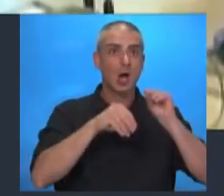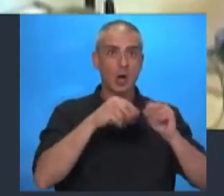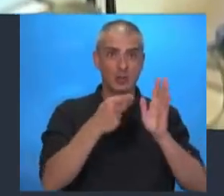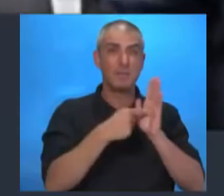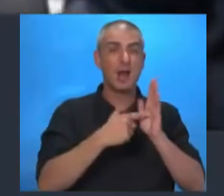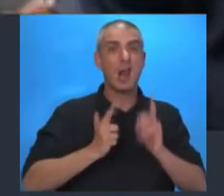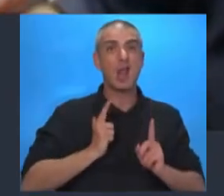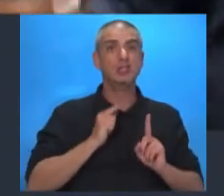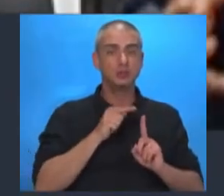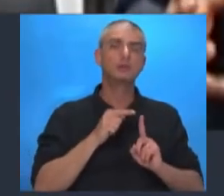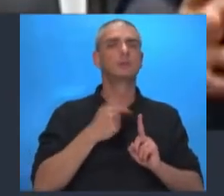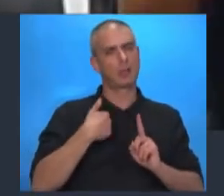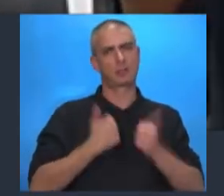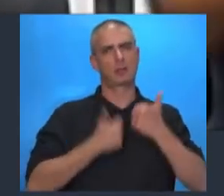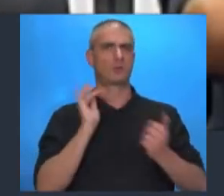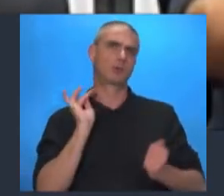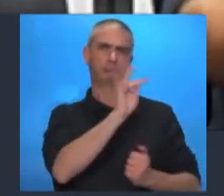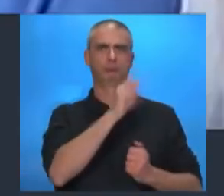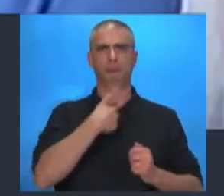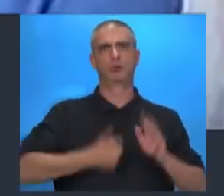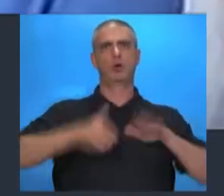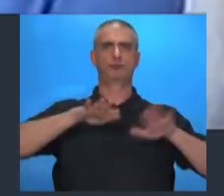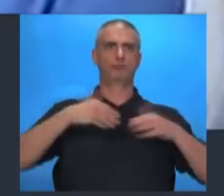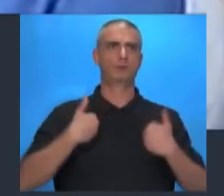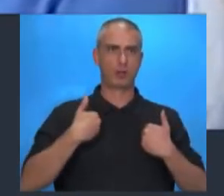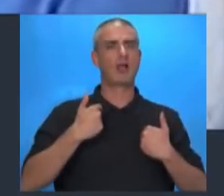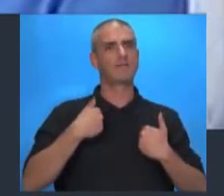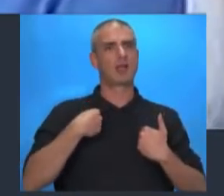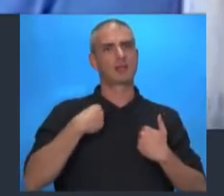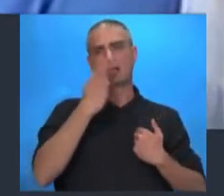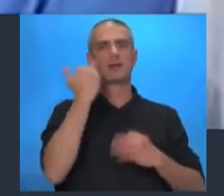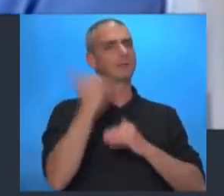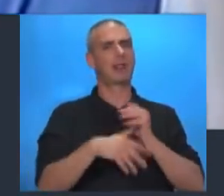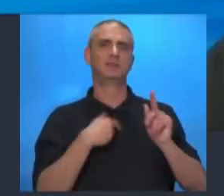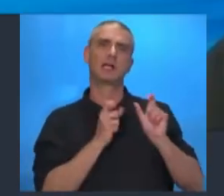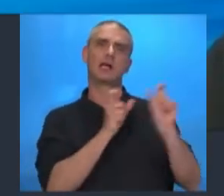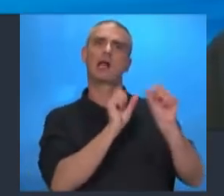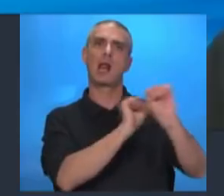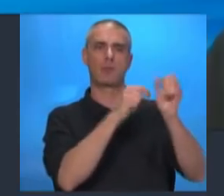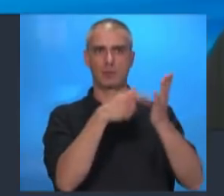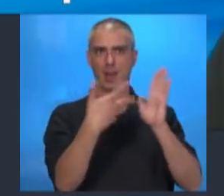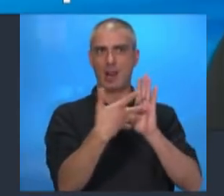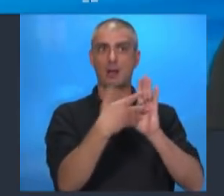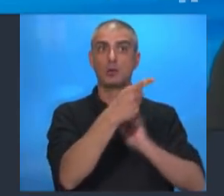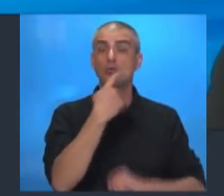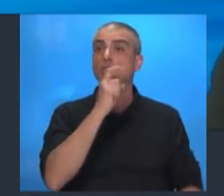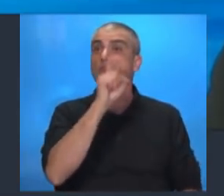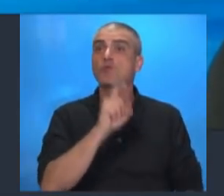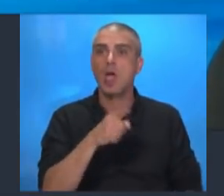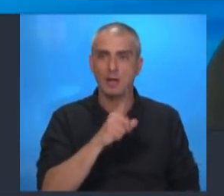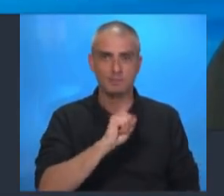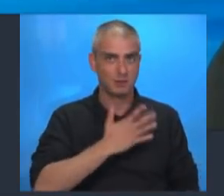פרסונלי, אתמודד מולו על ראשות הממשלה ואפסיק לגבות אותו על רקע חקירותיו. ייתכן שיש מי